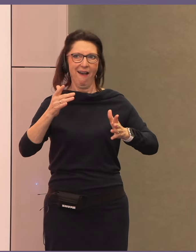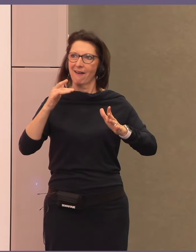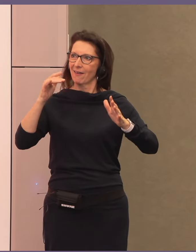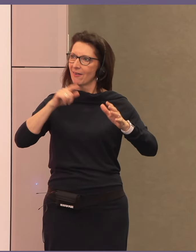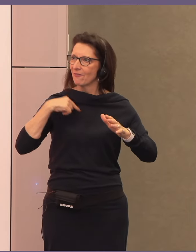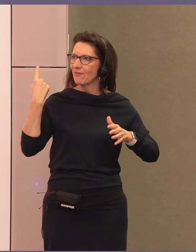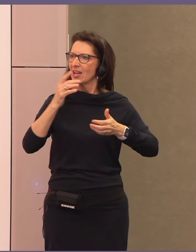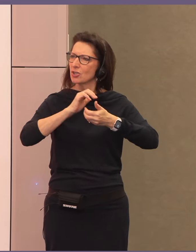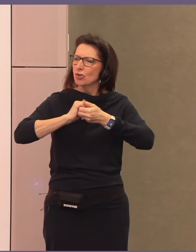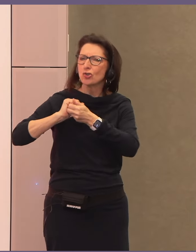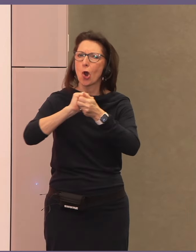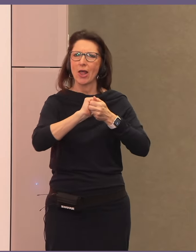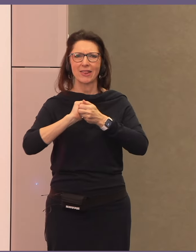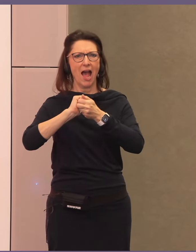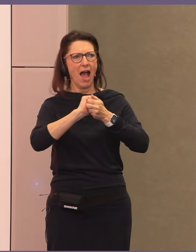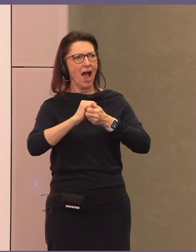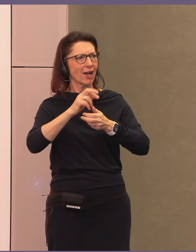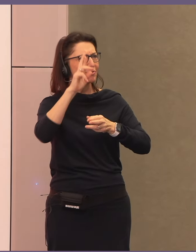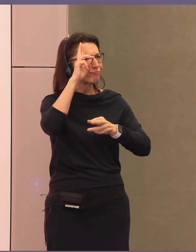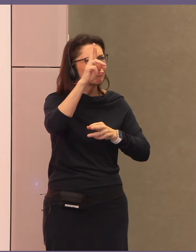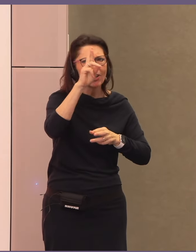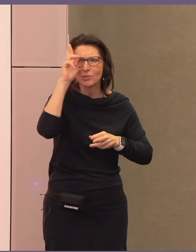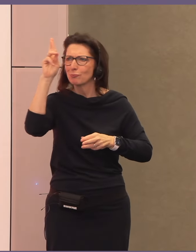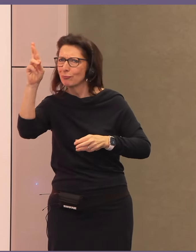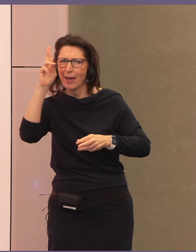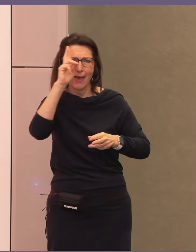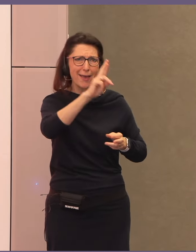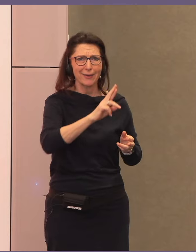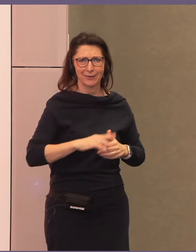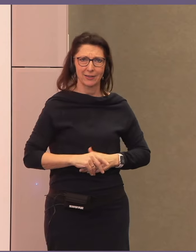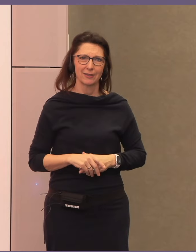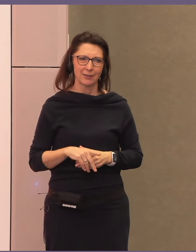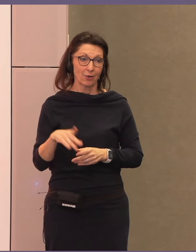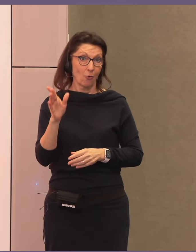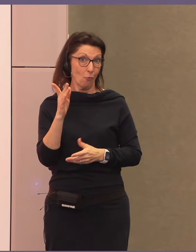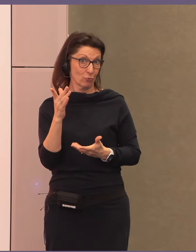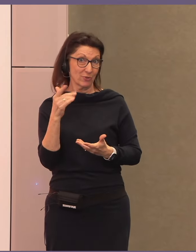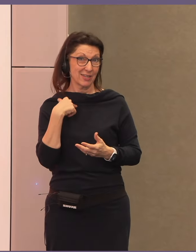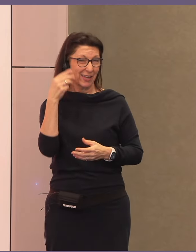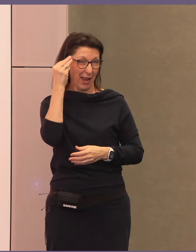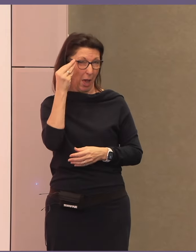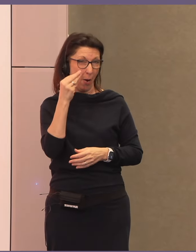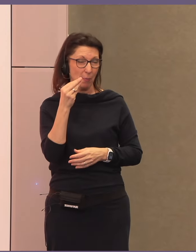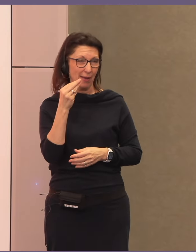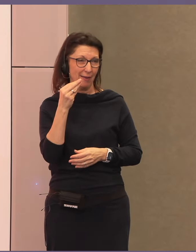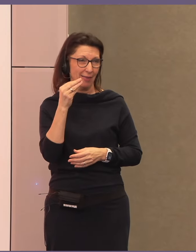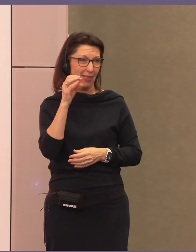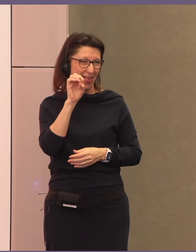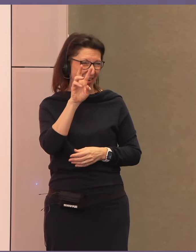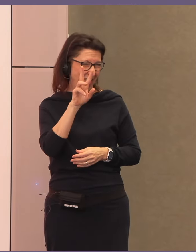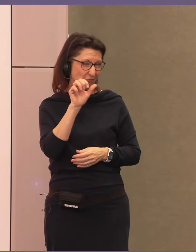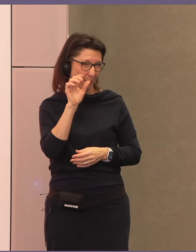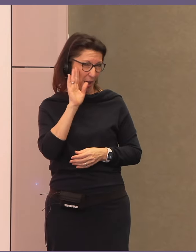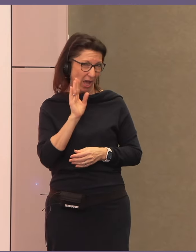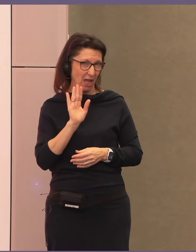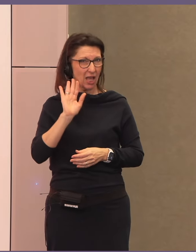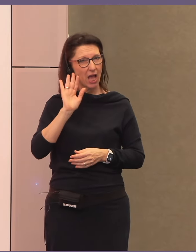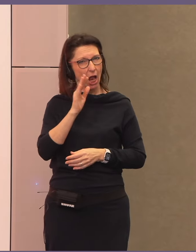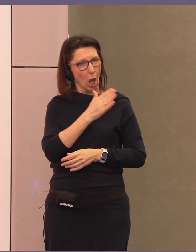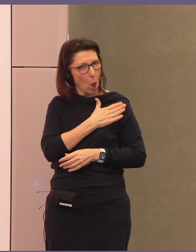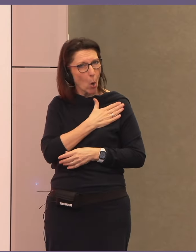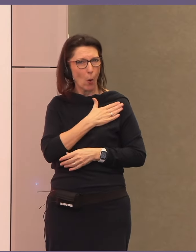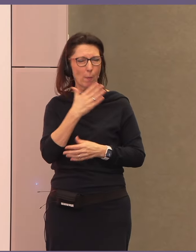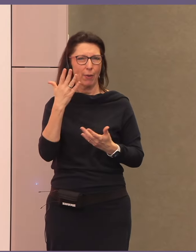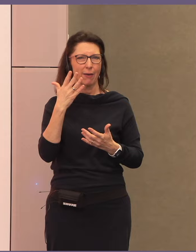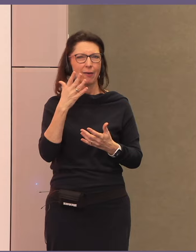solidarisch, wir achten einander. Und ich glaube bei dem Lob an die Eva-Maria, und jeder,